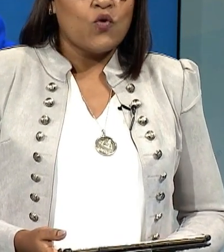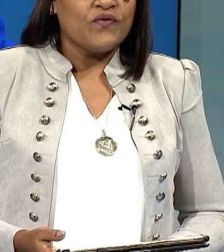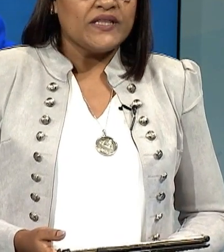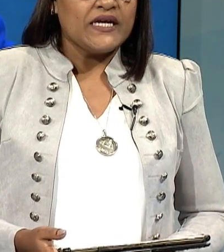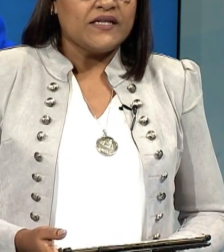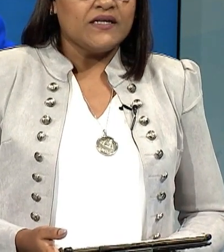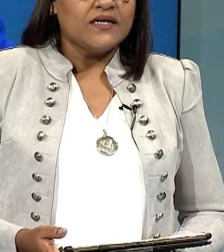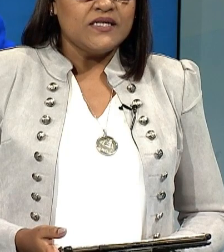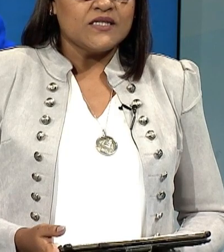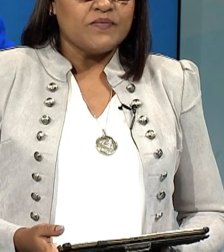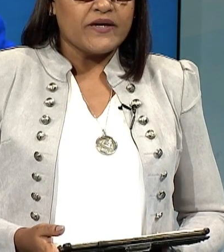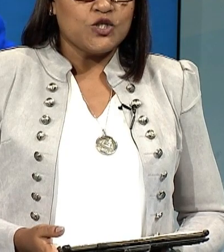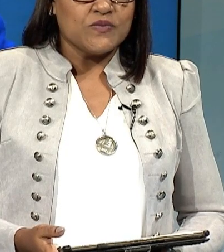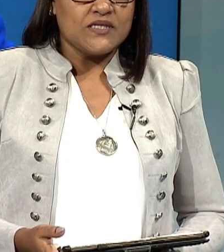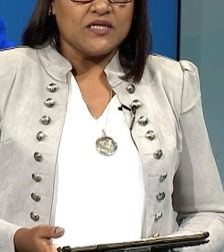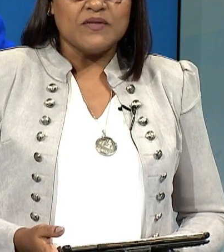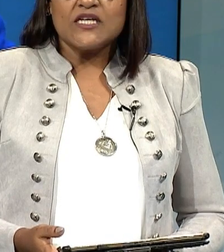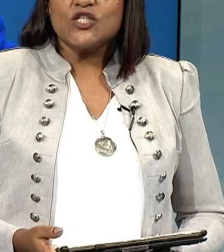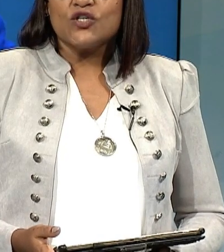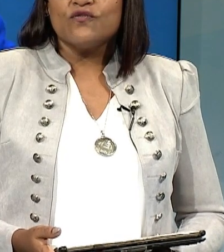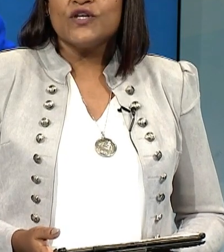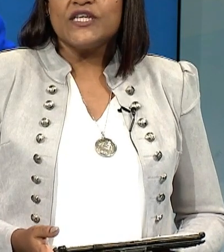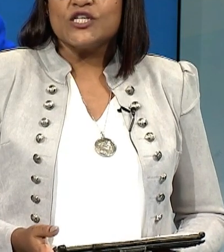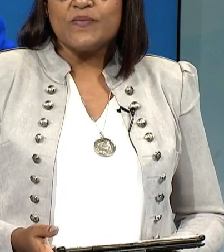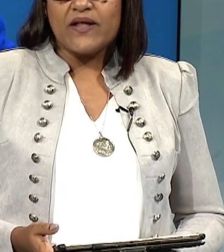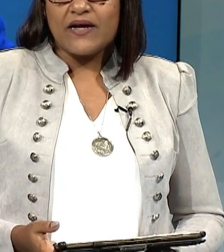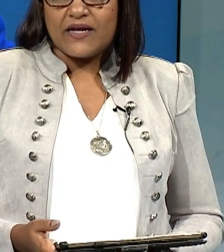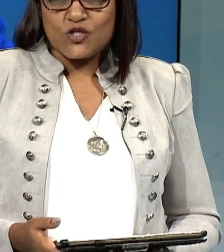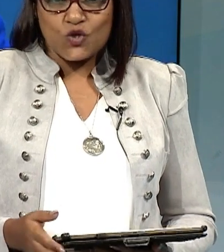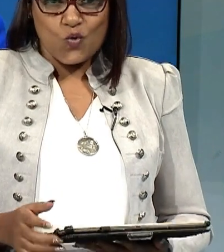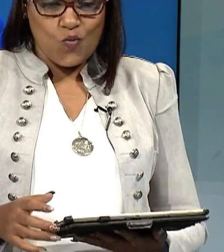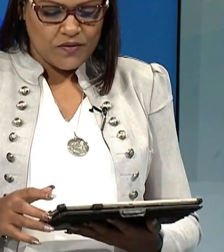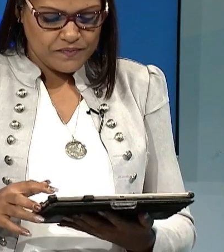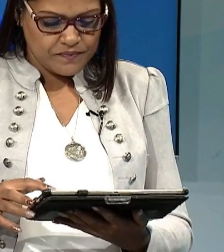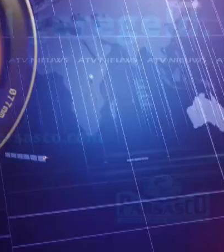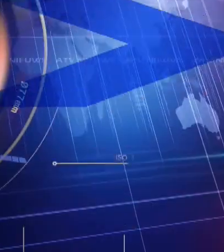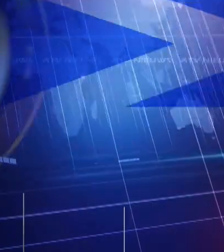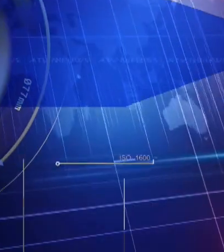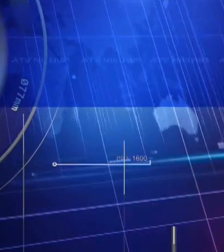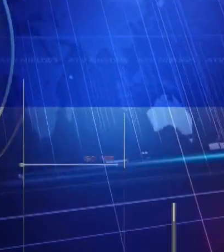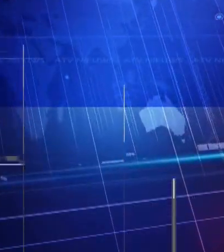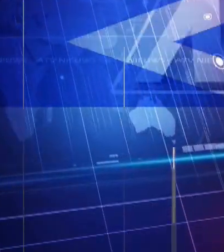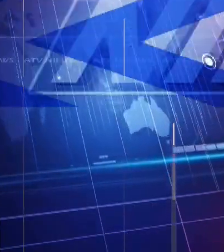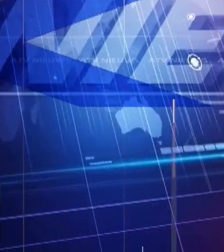liet weten dat het COVID-19 crisismanagement team gisteren voor het eerst bij elkaar is gekomen.